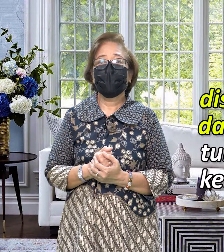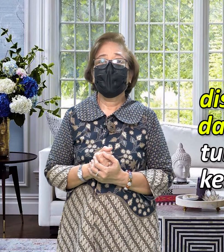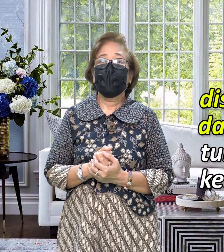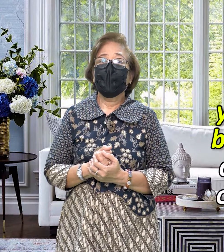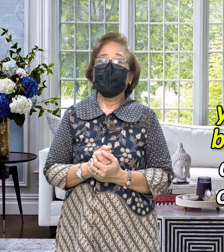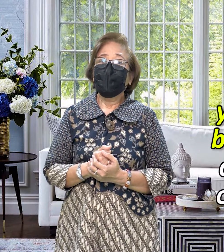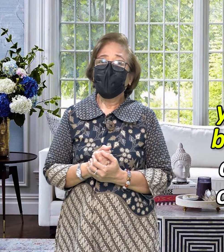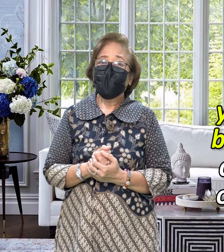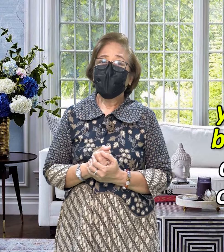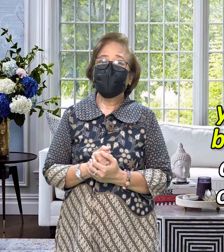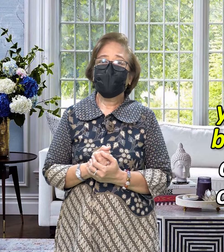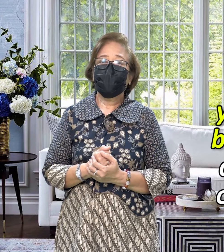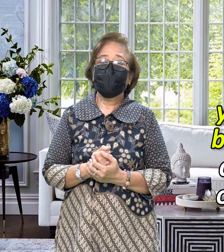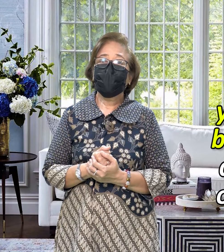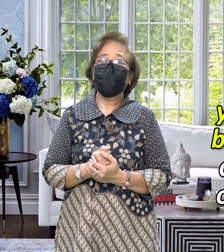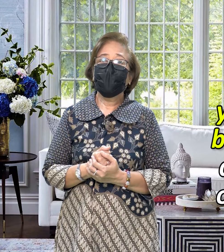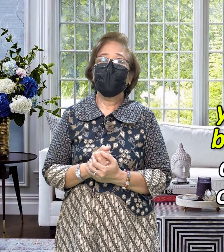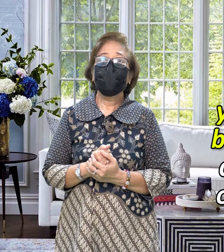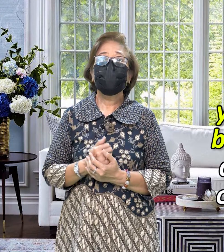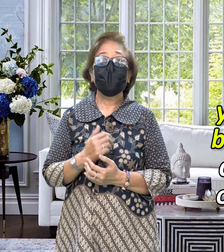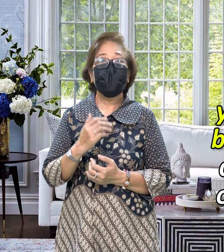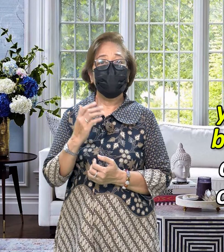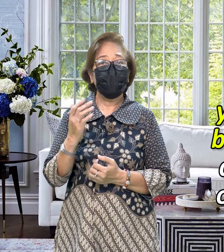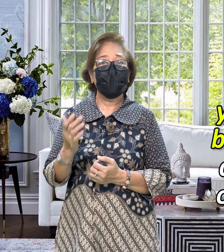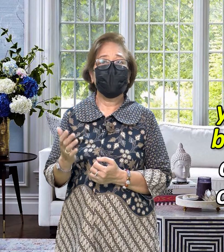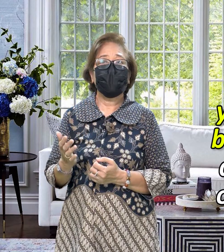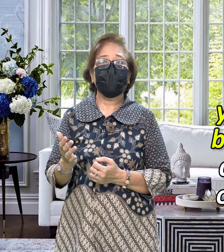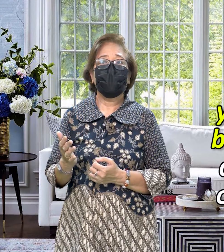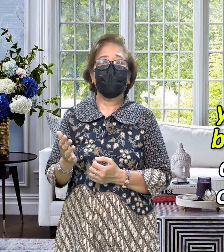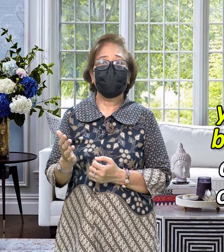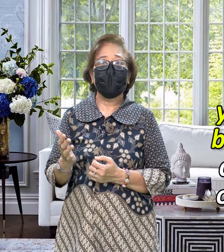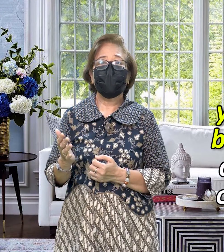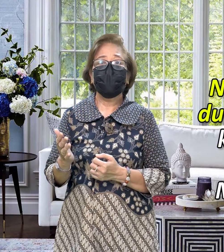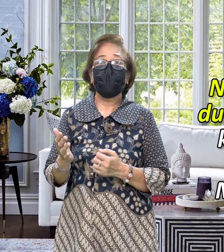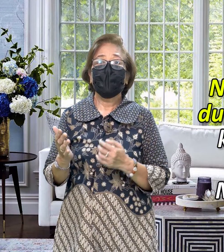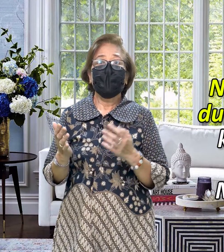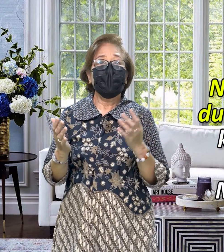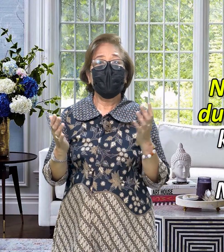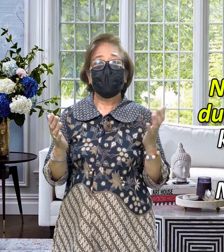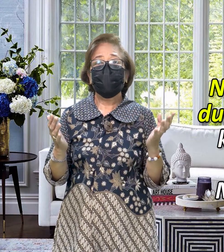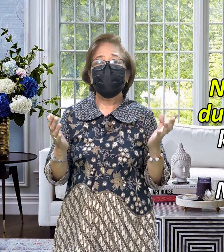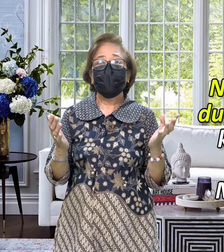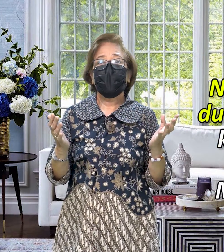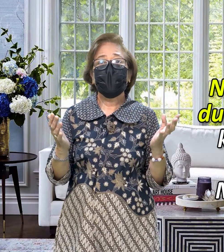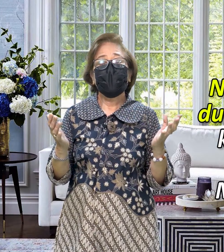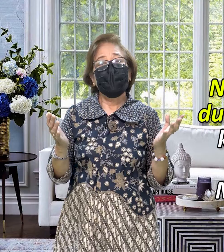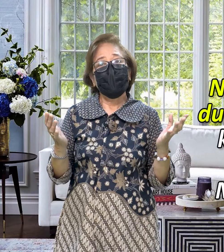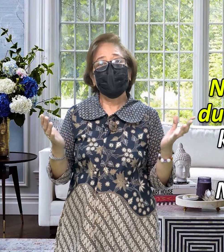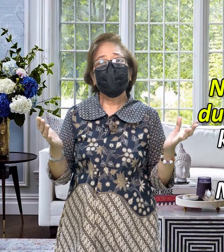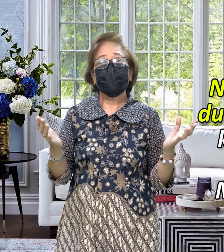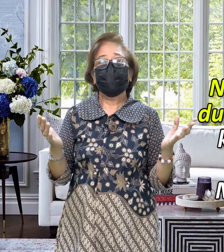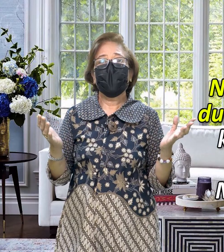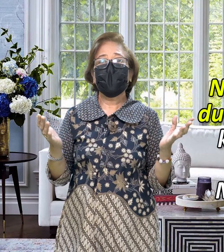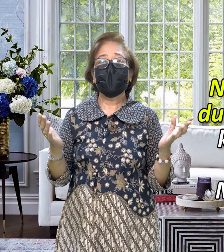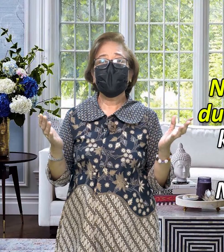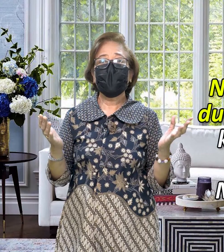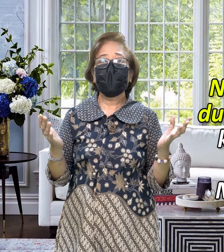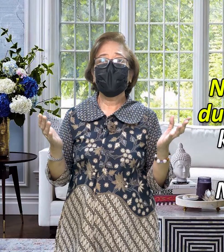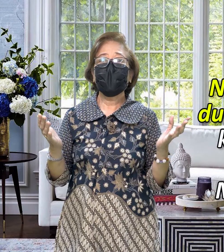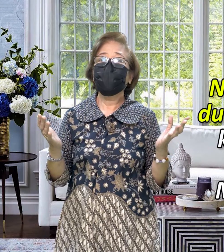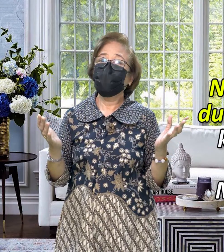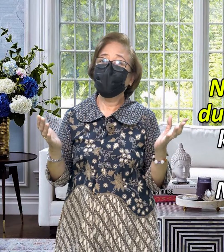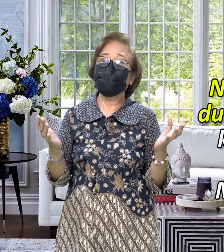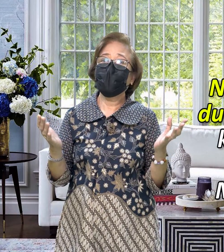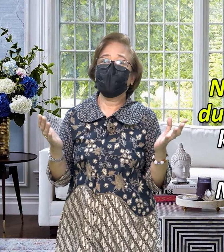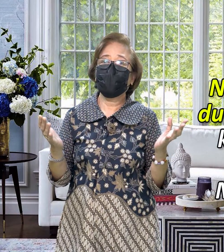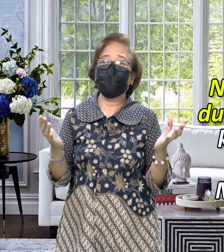maut. Pada hari yang ketiga, bangkit pula dari antara orang mati, naik ke surga, duduk di sebelah kanan